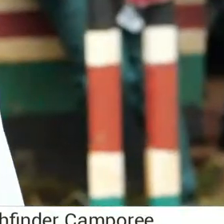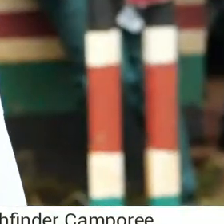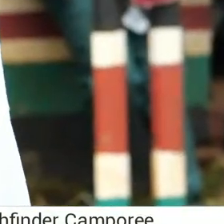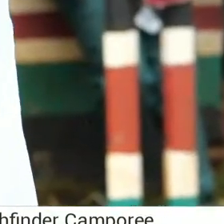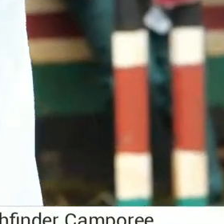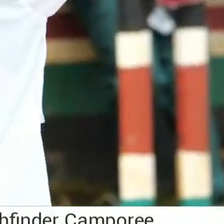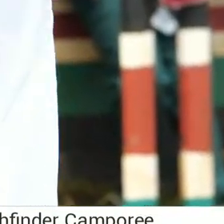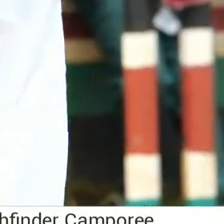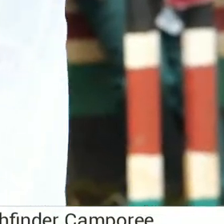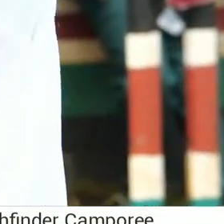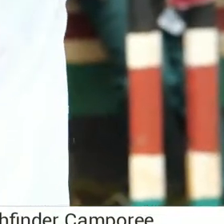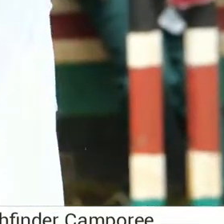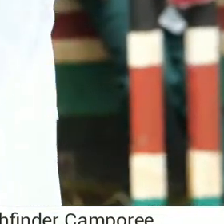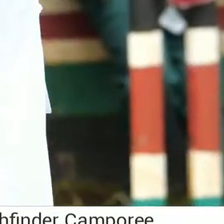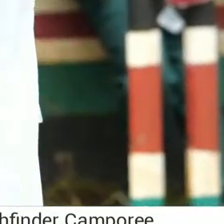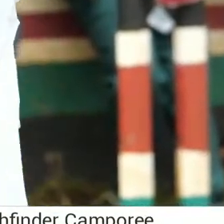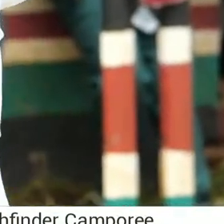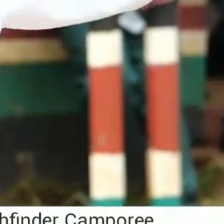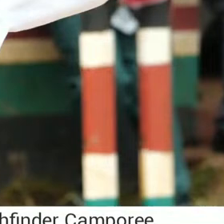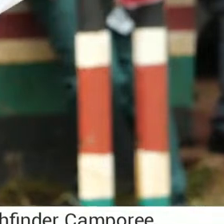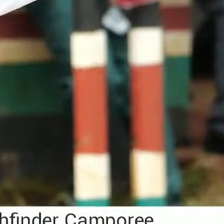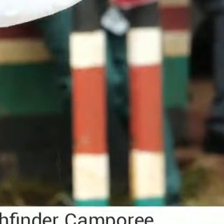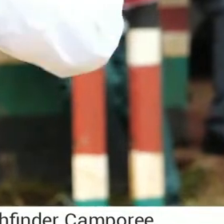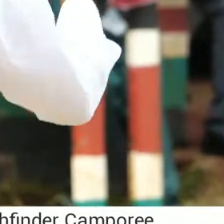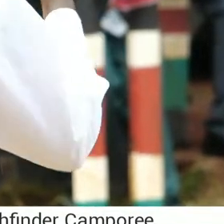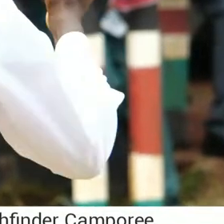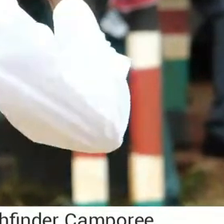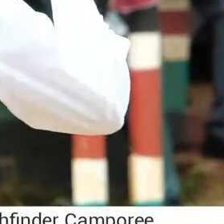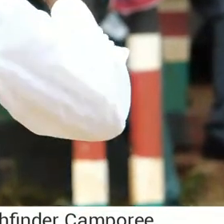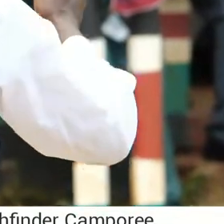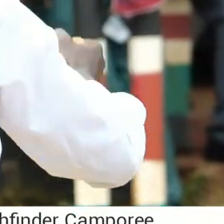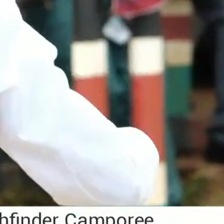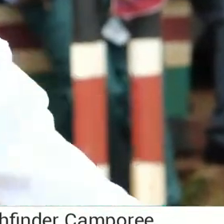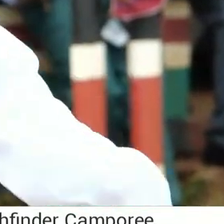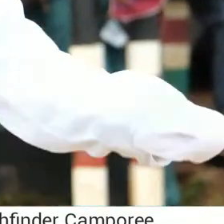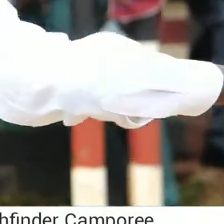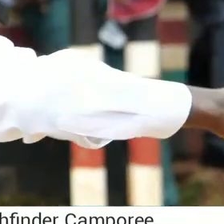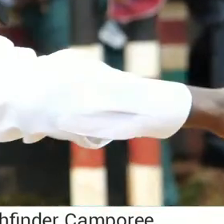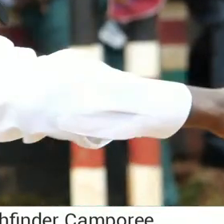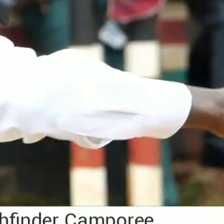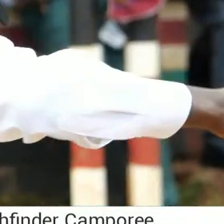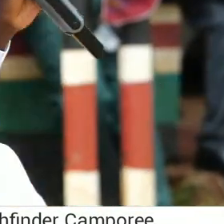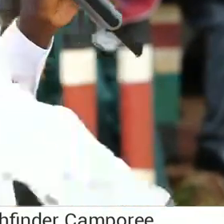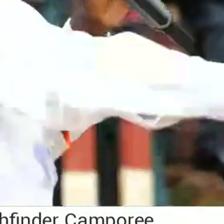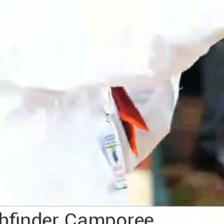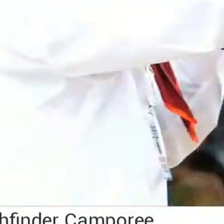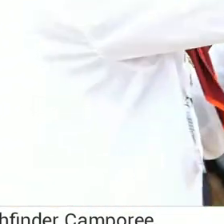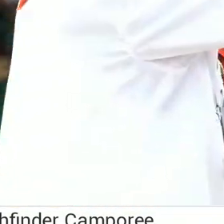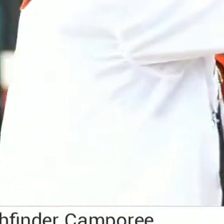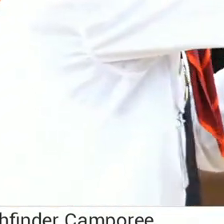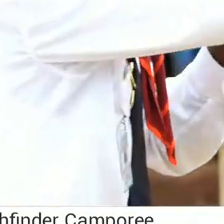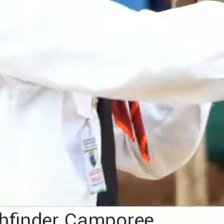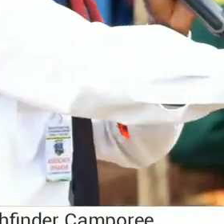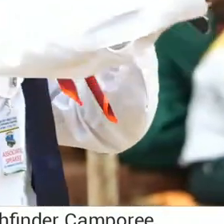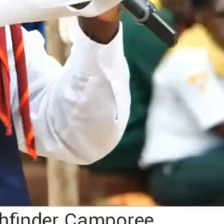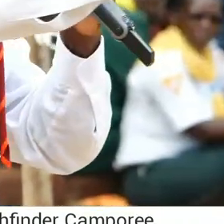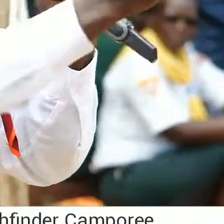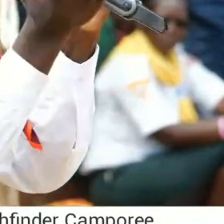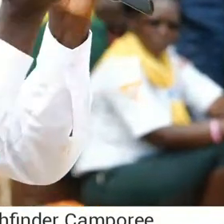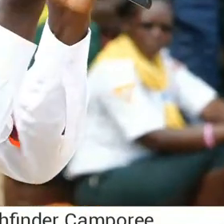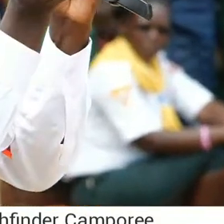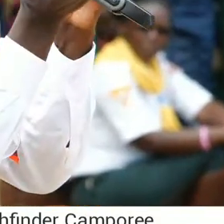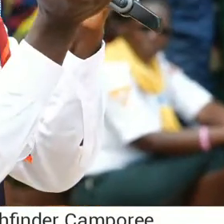"Hunioni mimi Yesu, lakini mimi Yesu nakuona. Ukinipenda, shika amri zangu, hautakufa." Masomo ni ngumu,